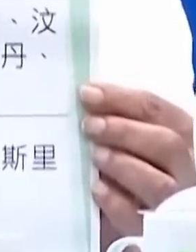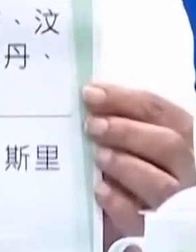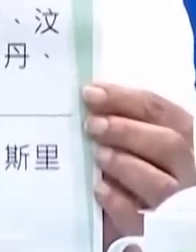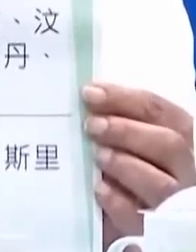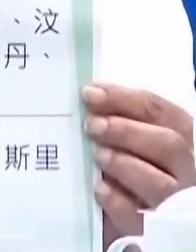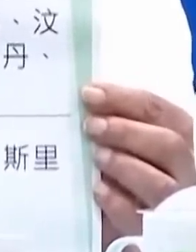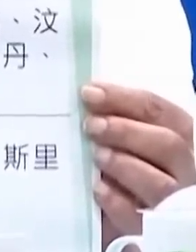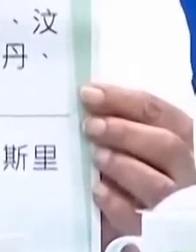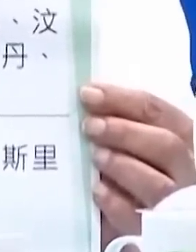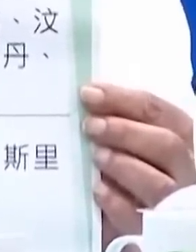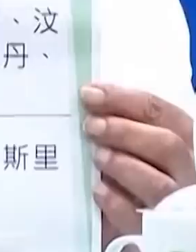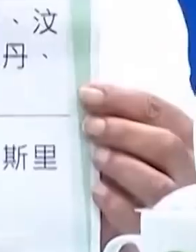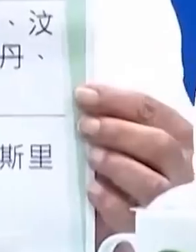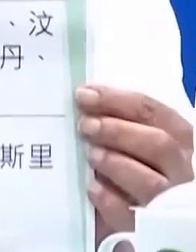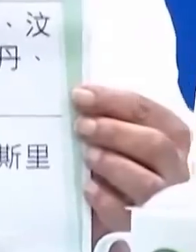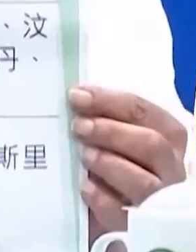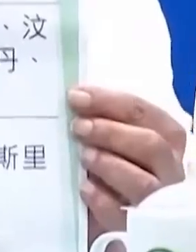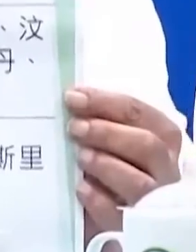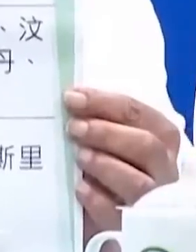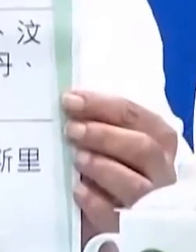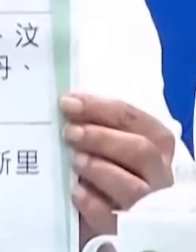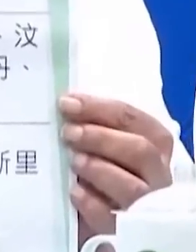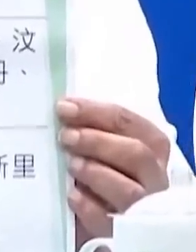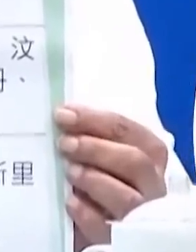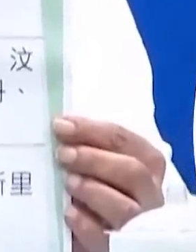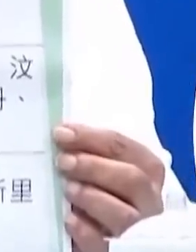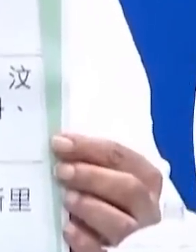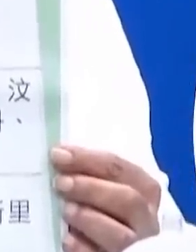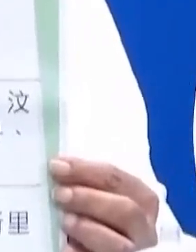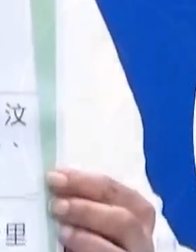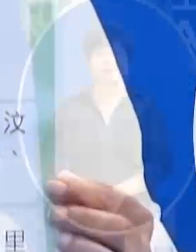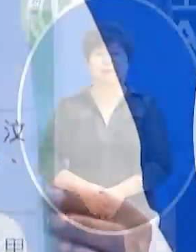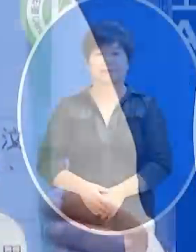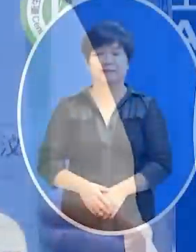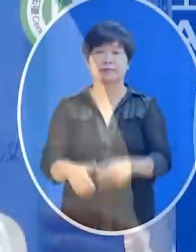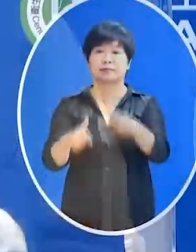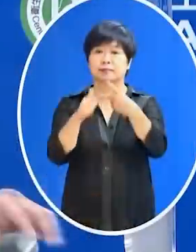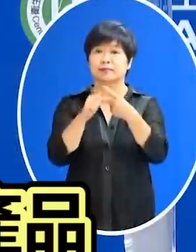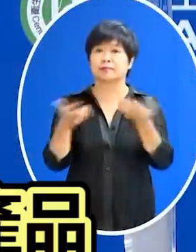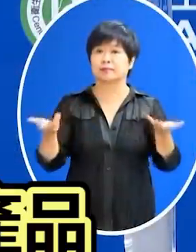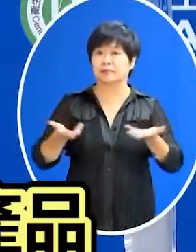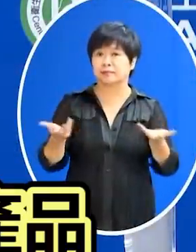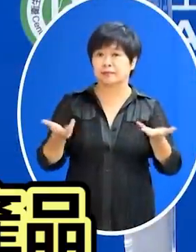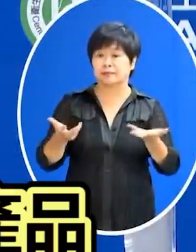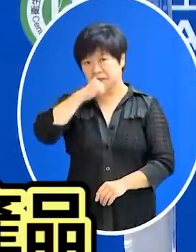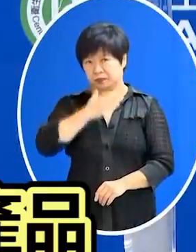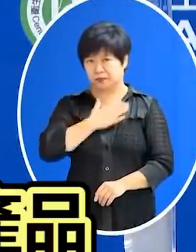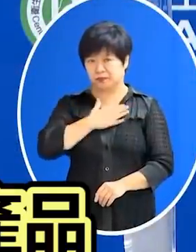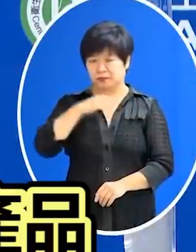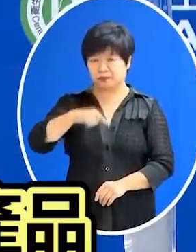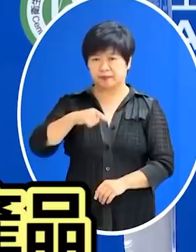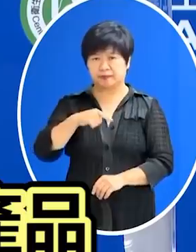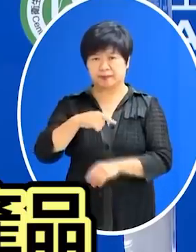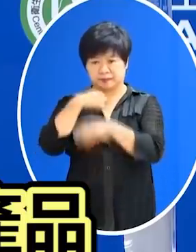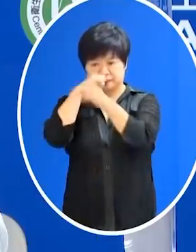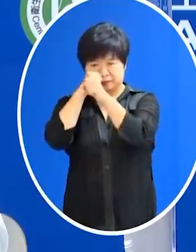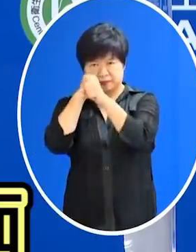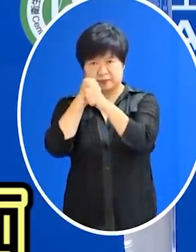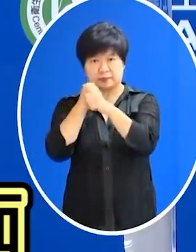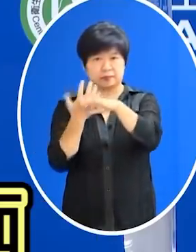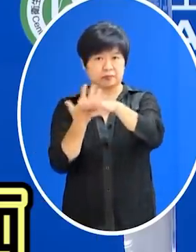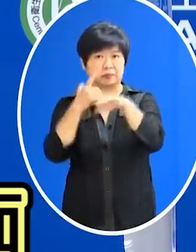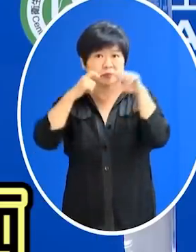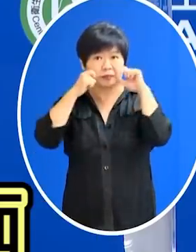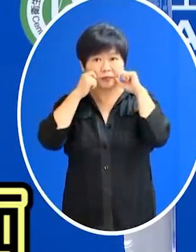哈，这数目都超过我们在中低风险的这样的一个标准。那近来我们的一些检测的产品哈，